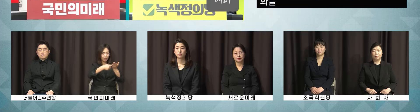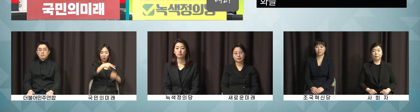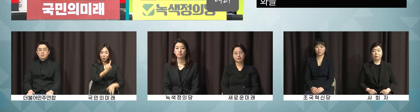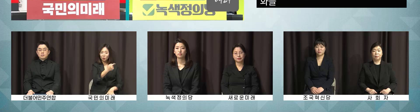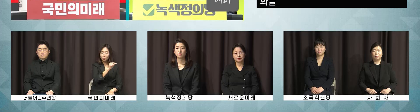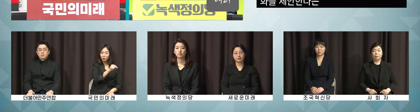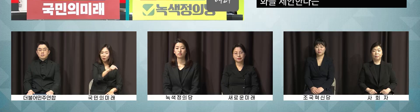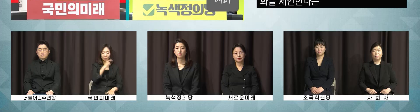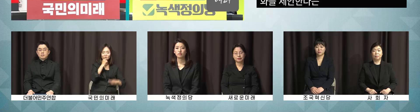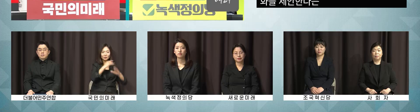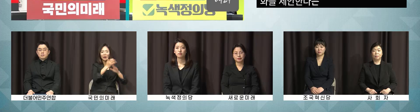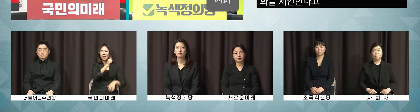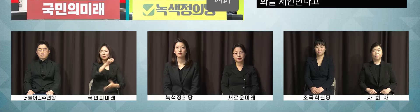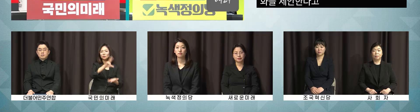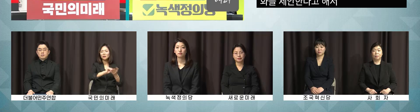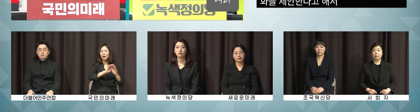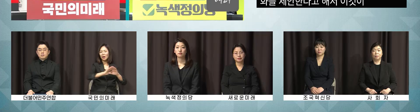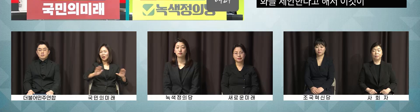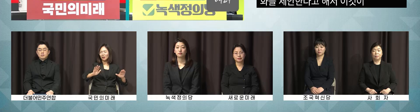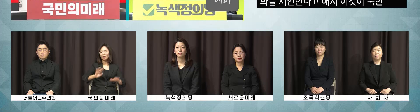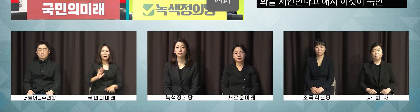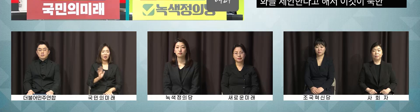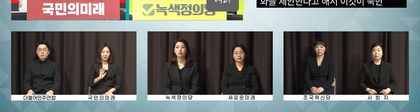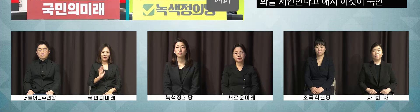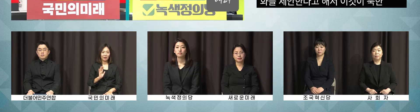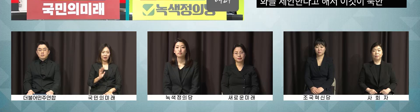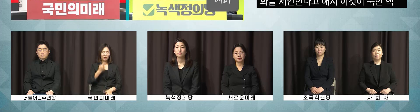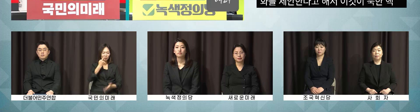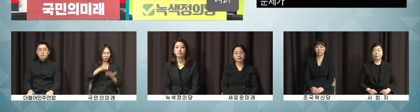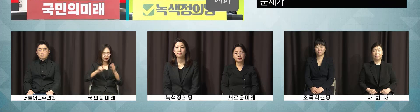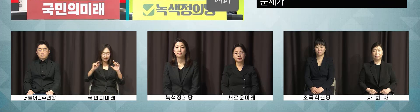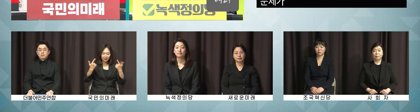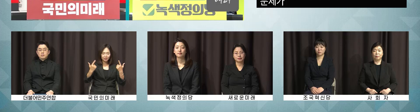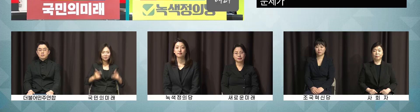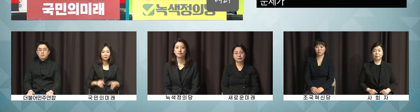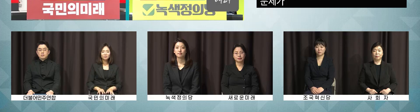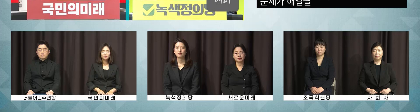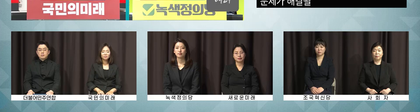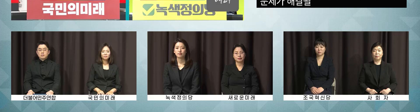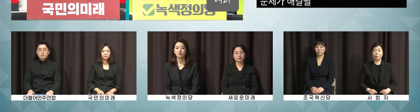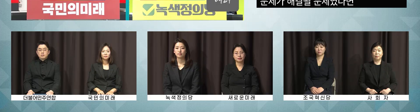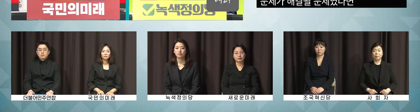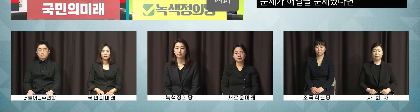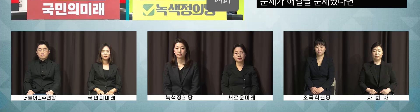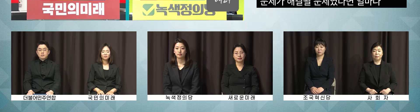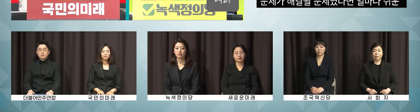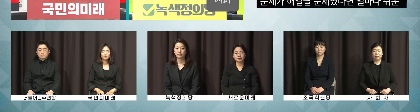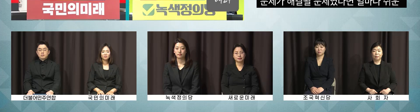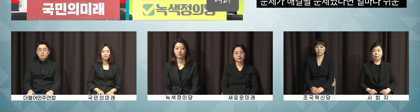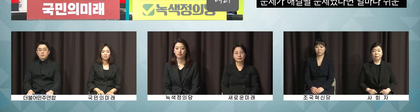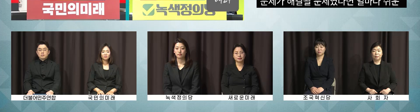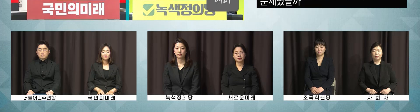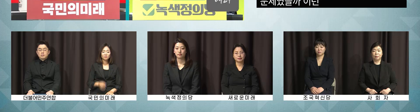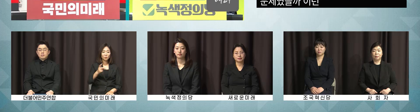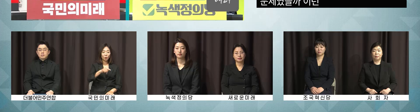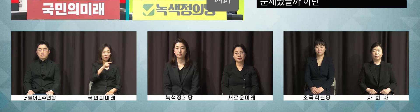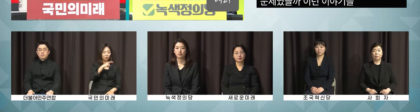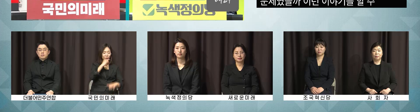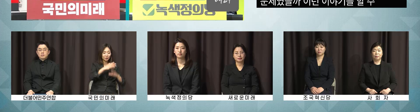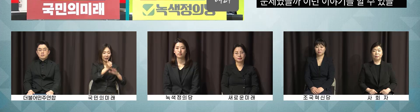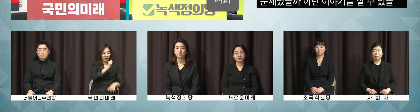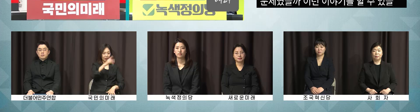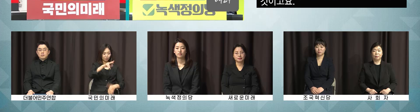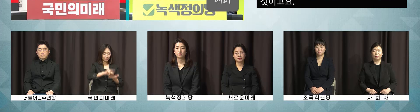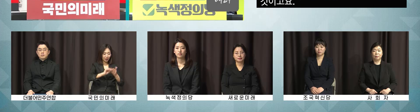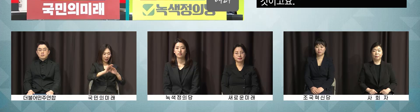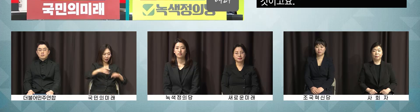제안한다라고 해서 이것이 북한 핵 문제가 해결될 문제였다라고 하면 얼마나 쉬운 문제였을까 이런 얘기를 할 수가 있을 것이고요. 그것으로 해결이 되지